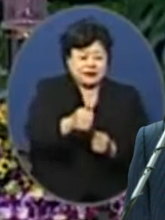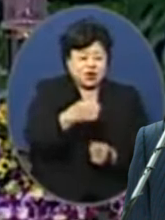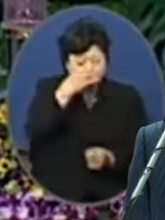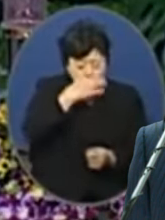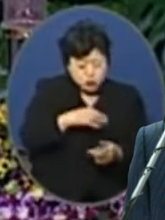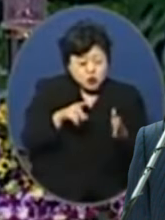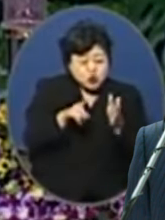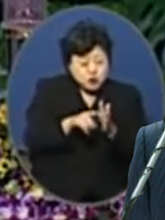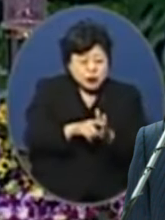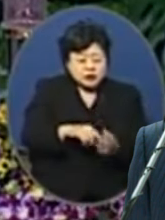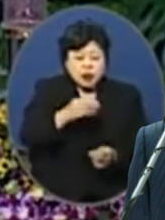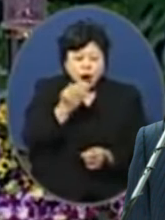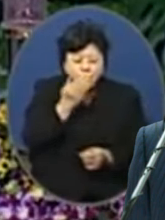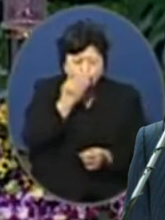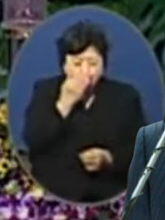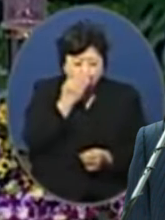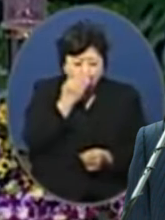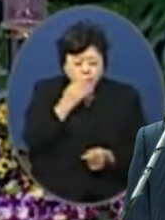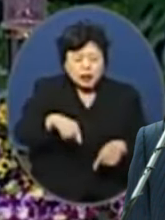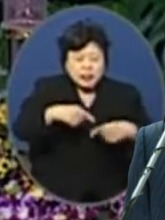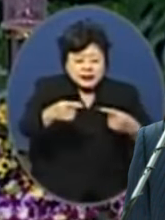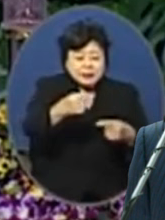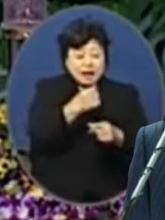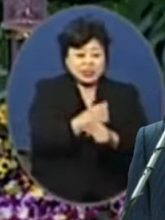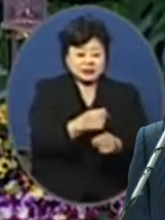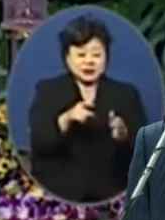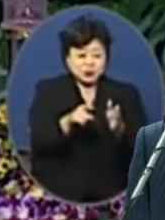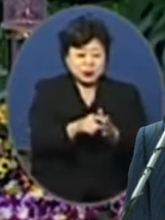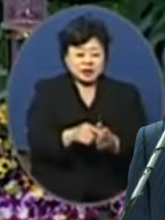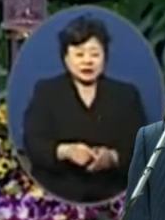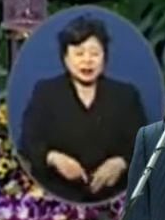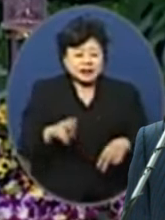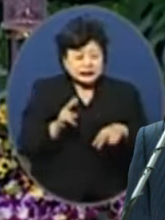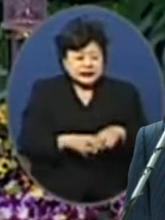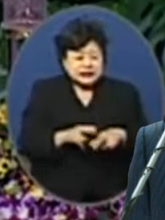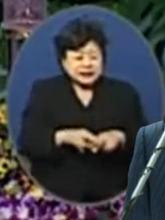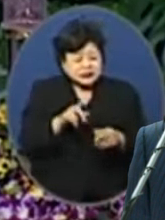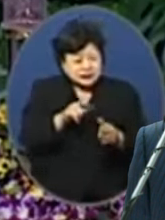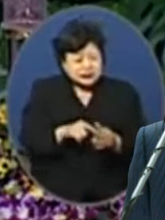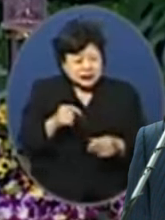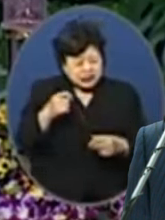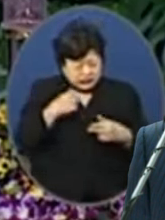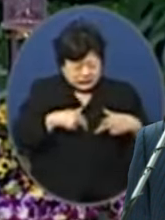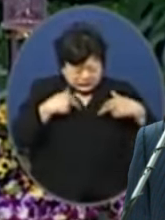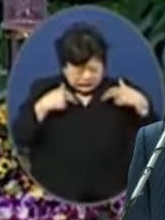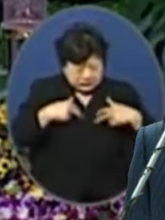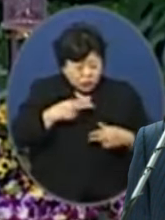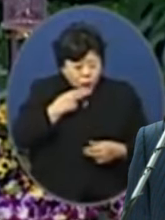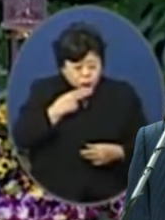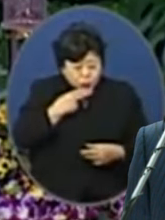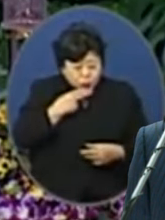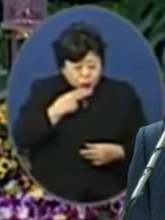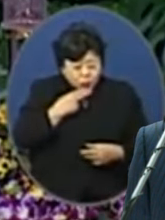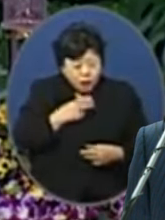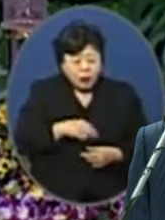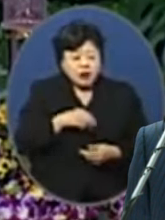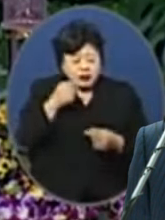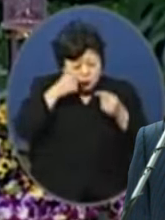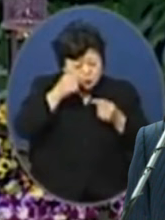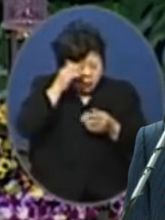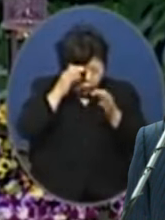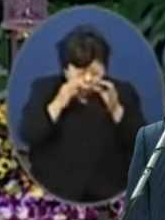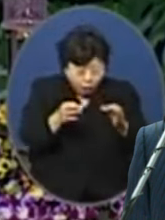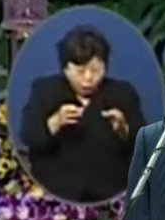하은의을의 거룩하심에 참하게 하시니라 징계가 당신 즐거워 보이지 않 슬퍼 보이나 후에 그로 말미암아